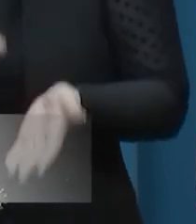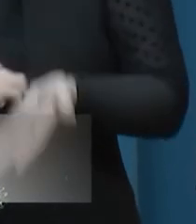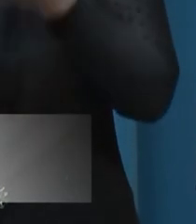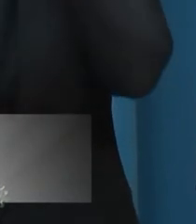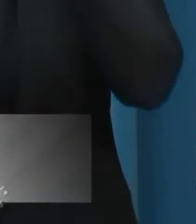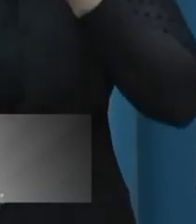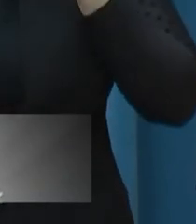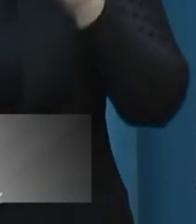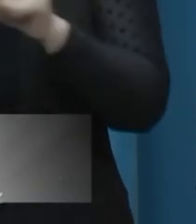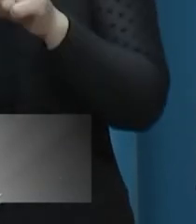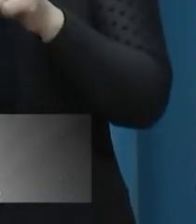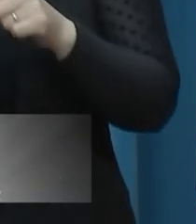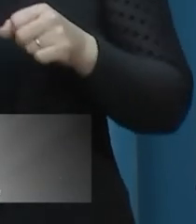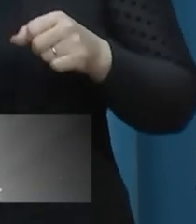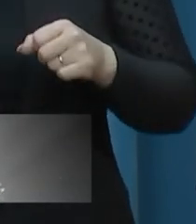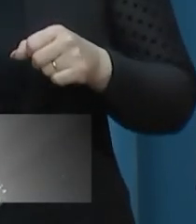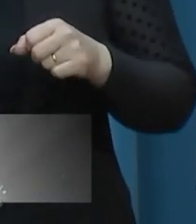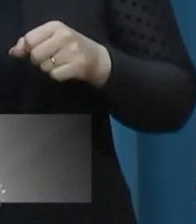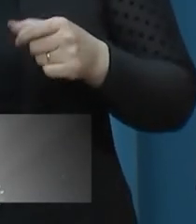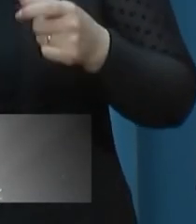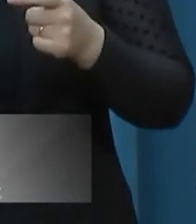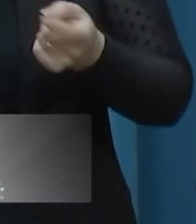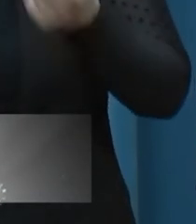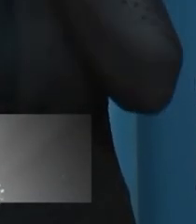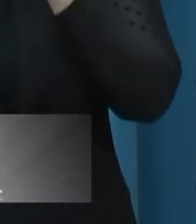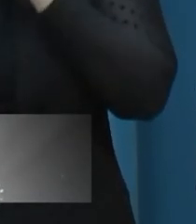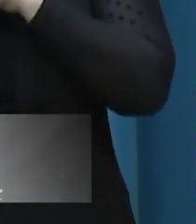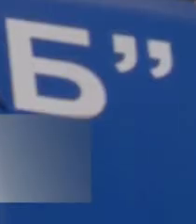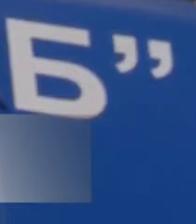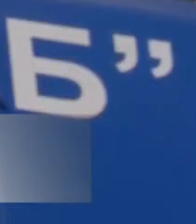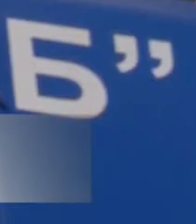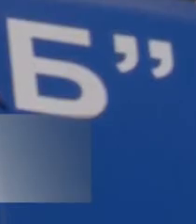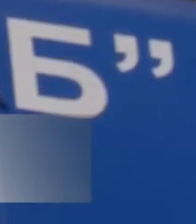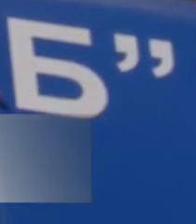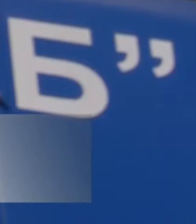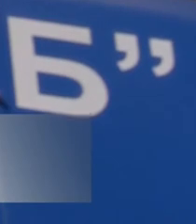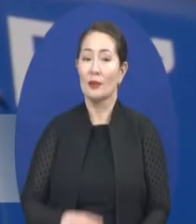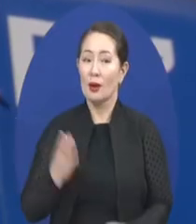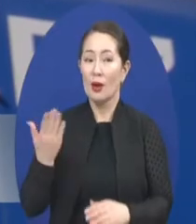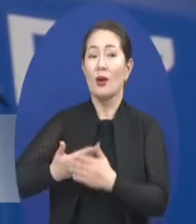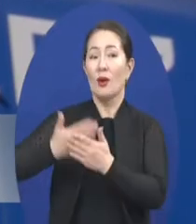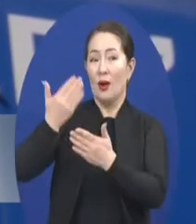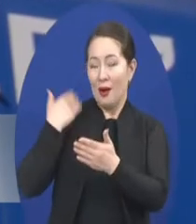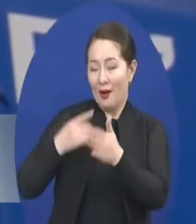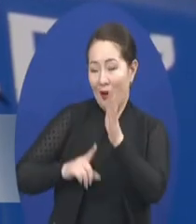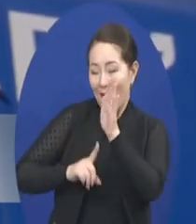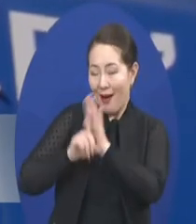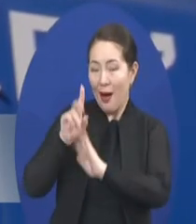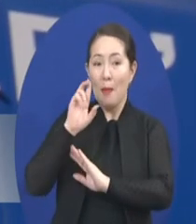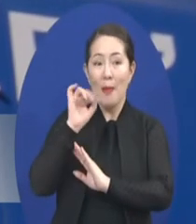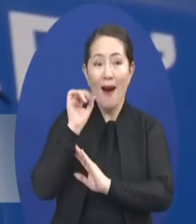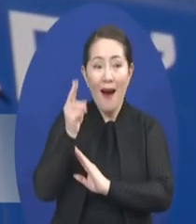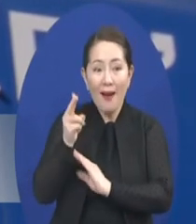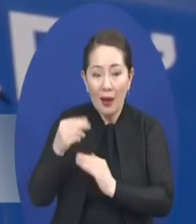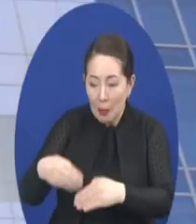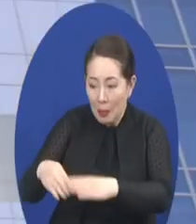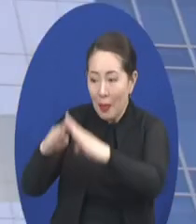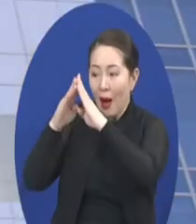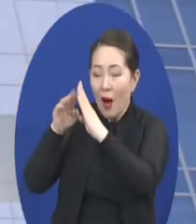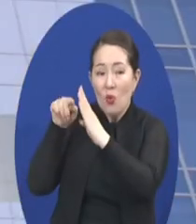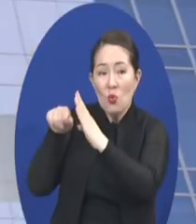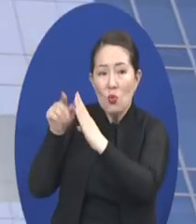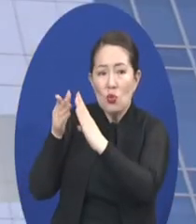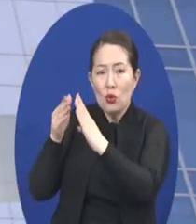бас үзүүлж ажиллахыг бол үндсэд өнөөдөр засгийн газрын хурлаанаар онцолж тэмдэглэсэн. Анх байгуулсан зорилго нь хөгжлийг дэмжих,